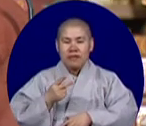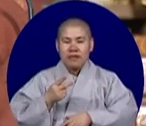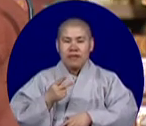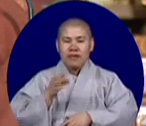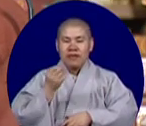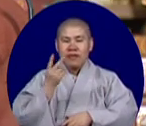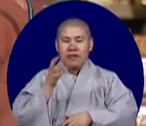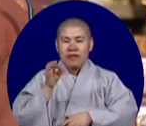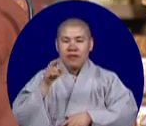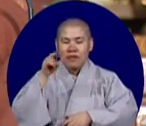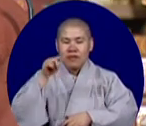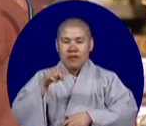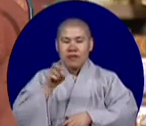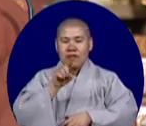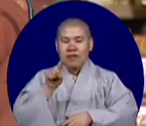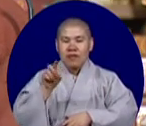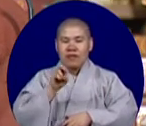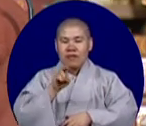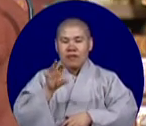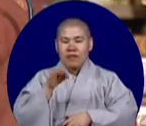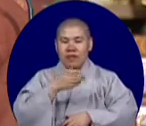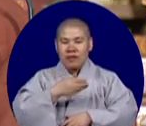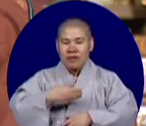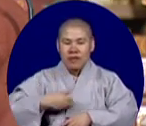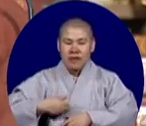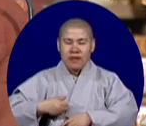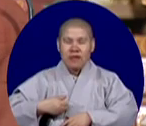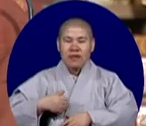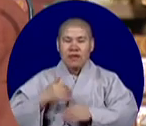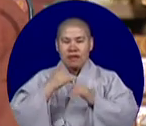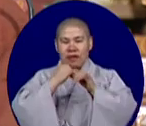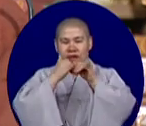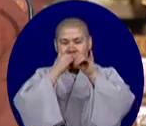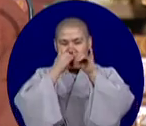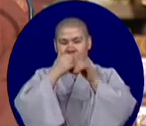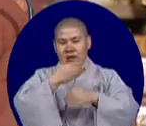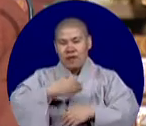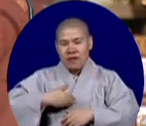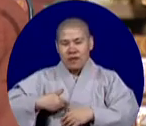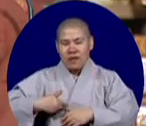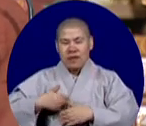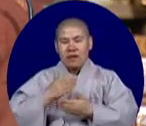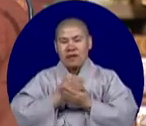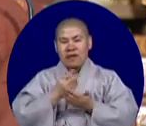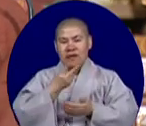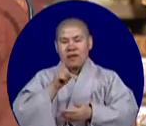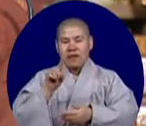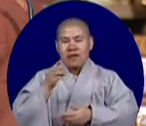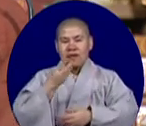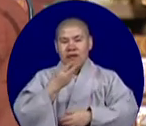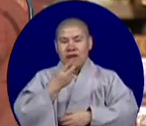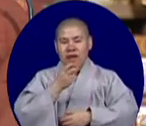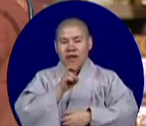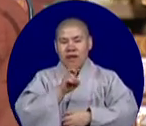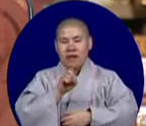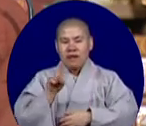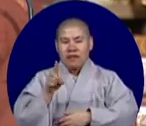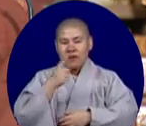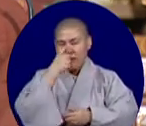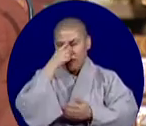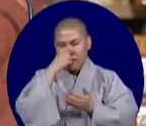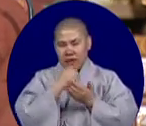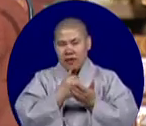용수, 마명 같은 그런 제자라든지 그 훌륭한 무슨 달마와 같은 그런 고승들이